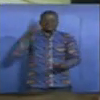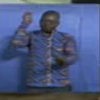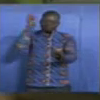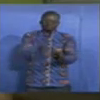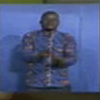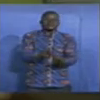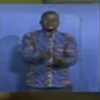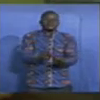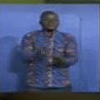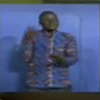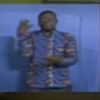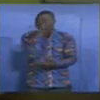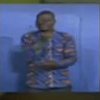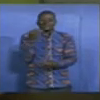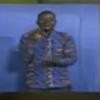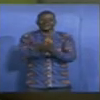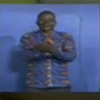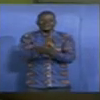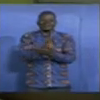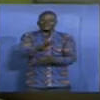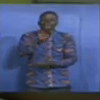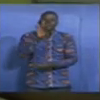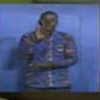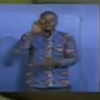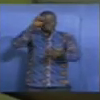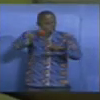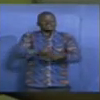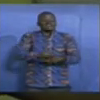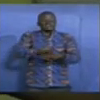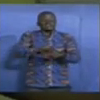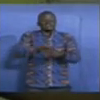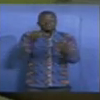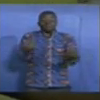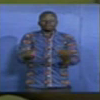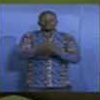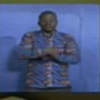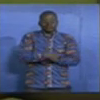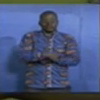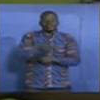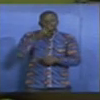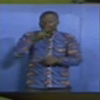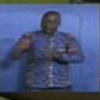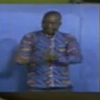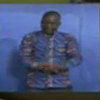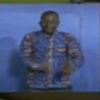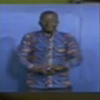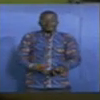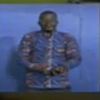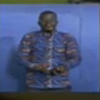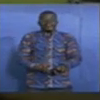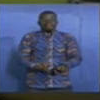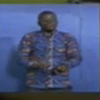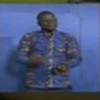beau film. Je trouve aussi que c'est un sujet d'actualité qui valait la peine d'être traité. Et tel que